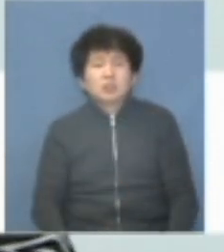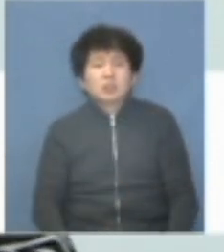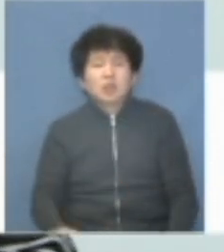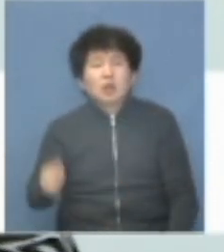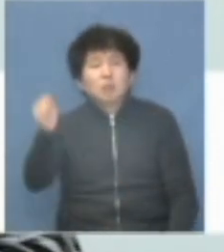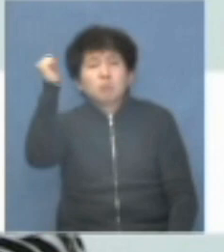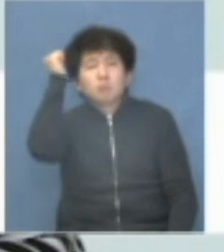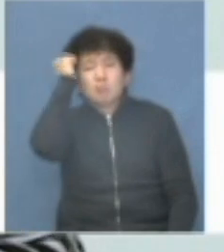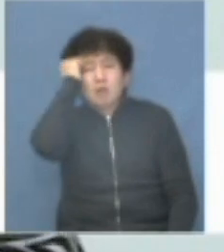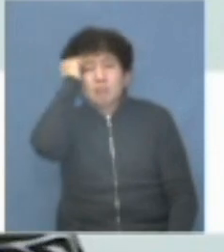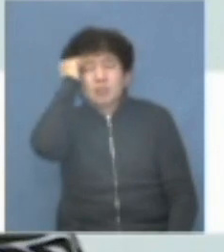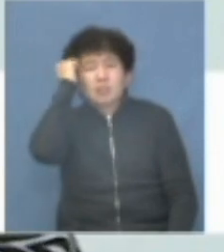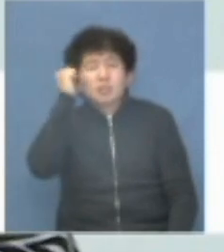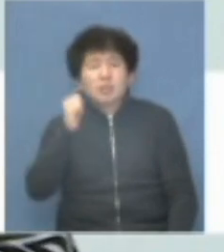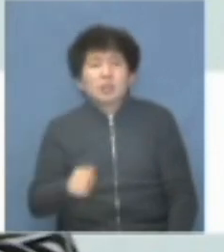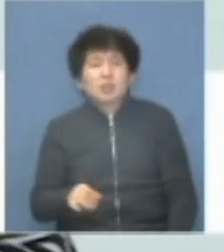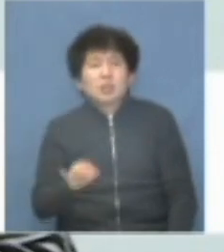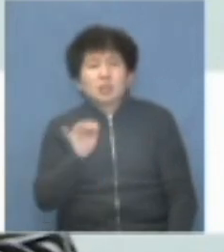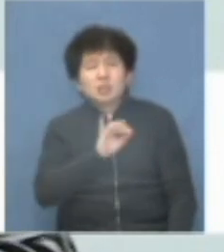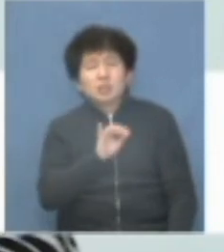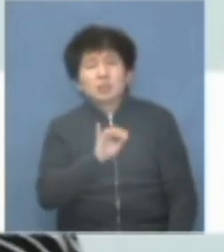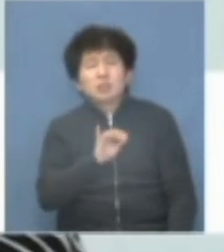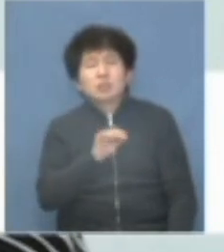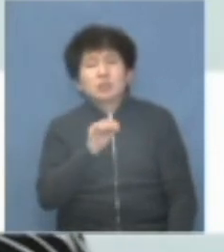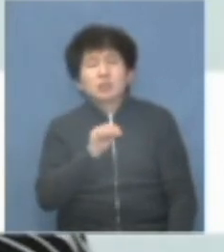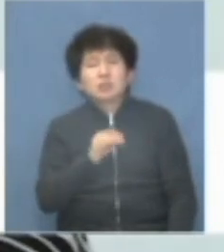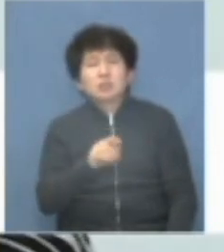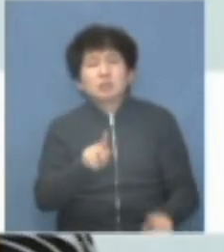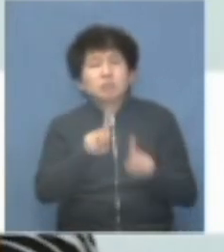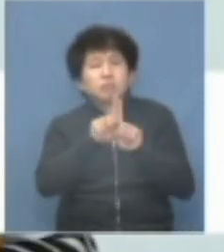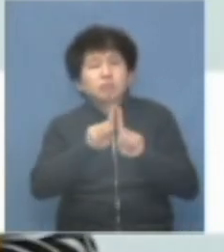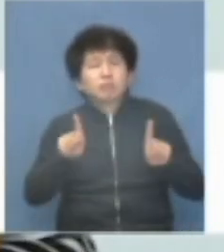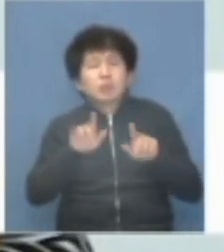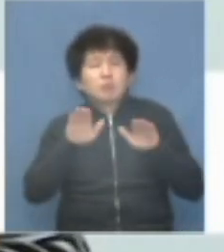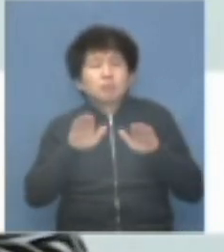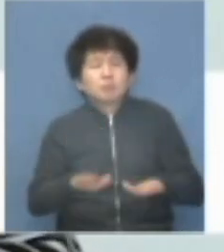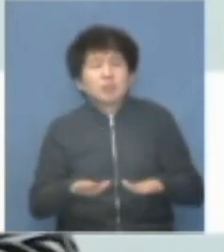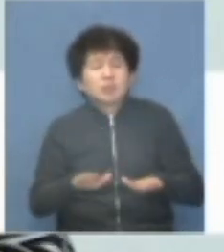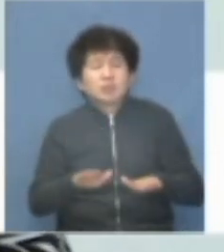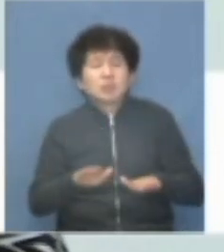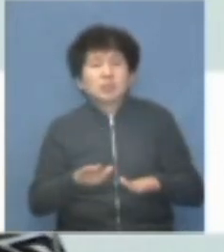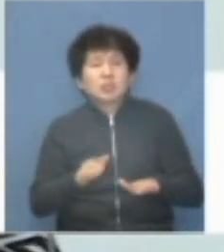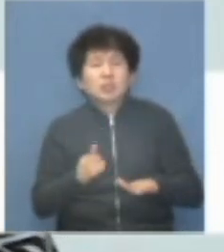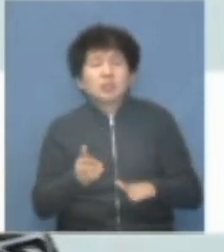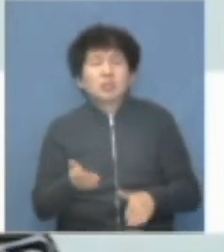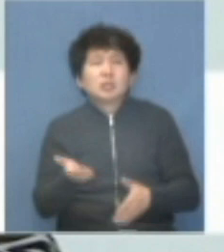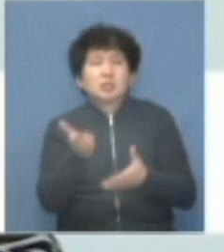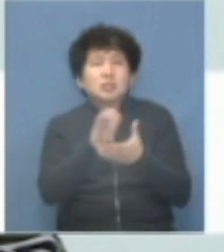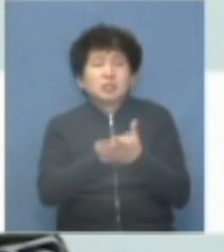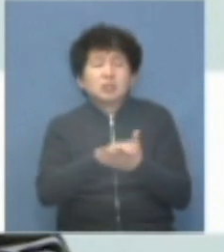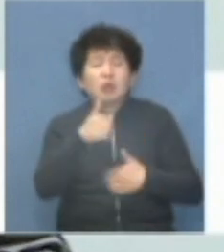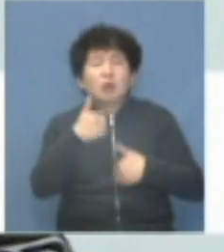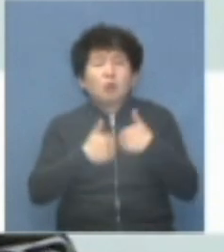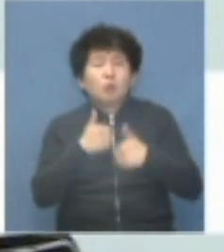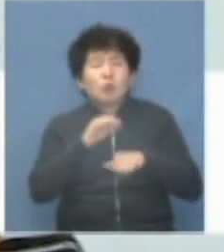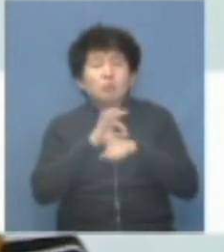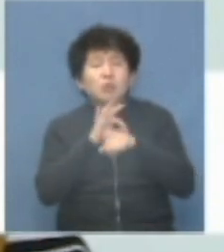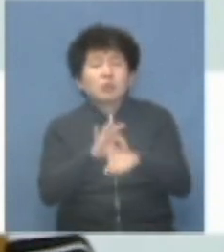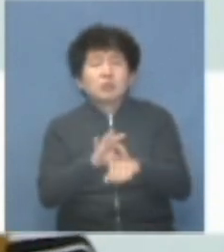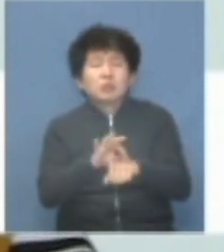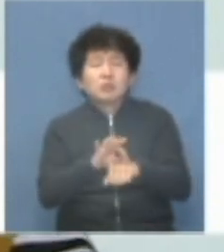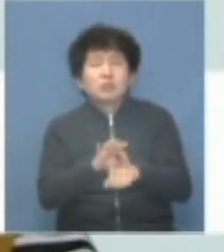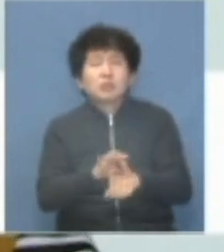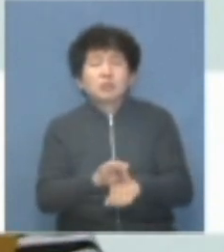ескерткіштерін дейміз ба, соларды таныстыру болып танылады. Осына конкурсты ұйымдастырып жатқан